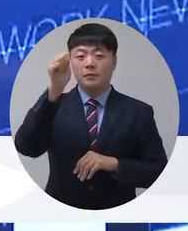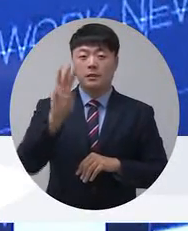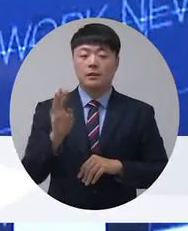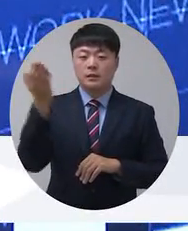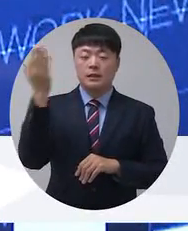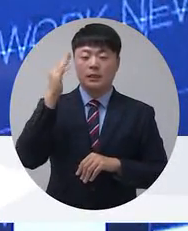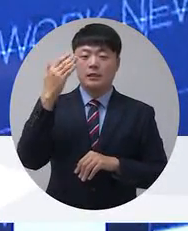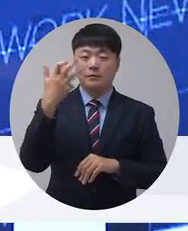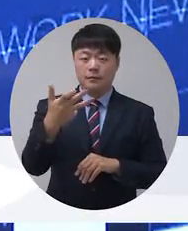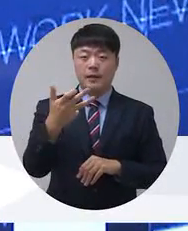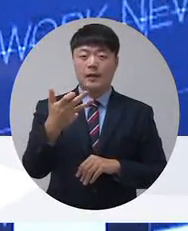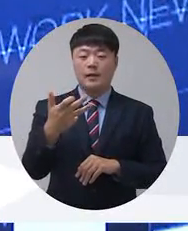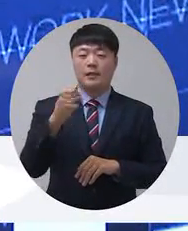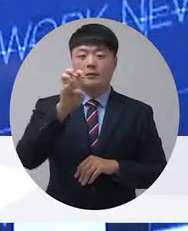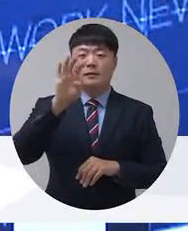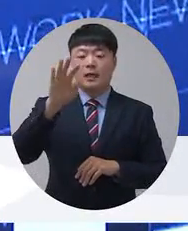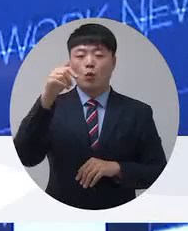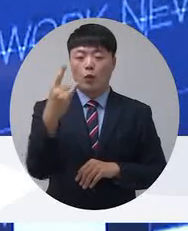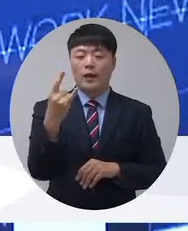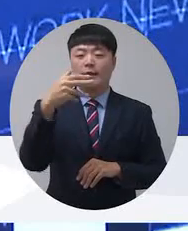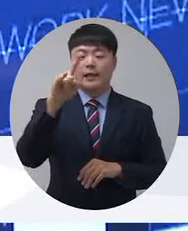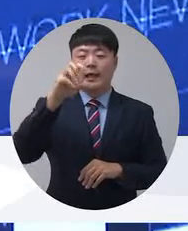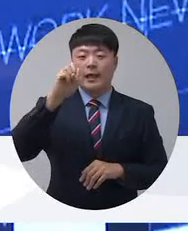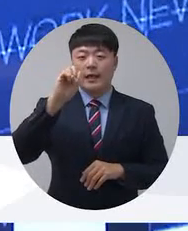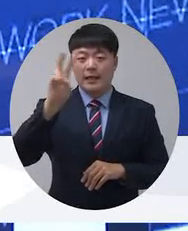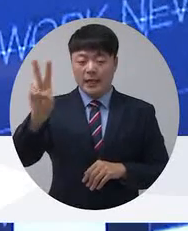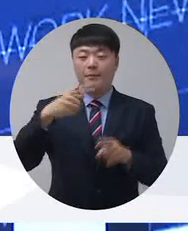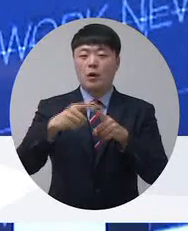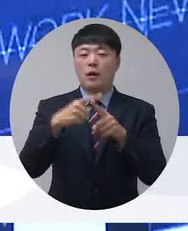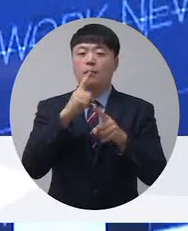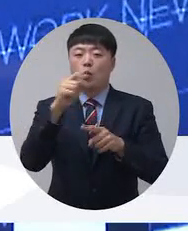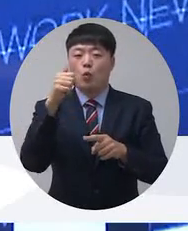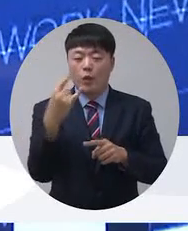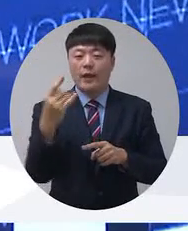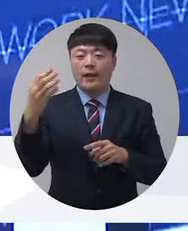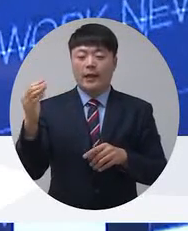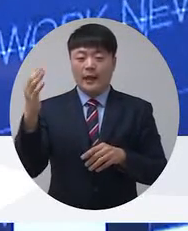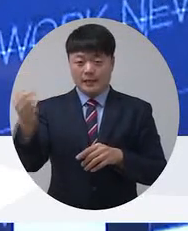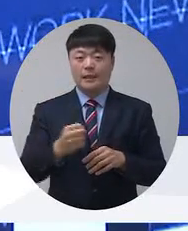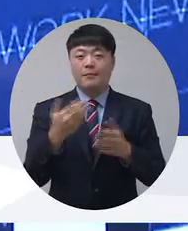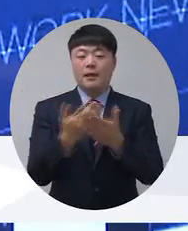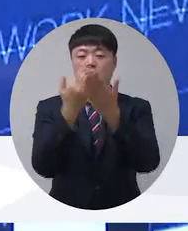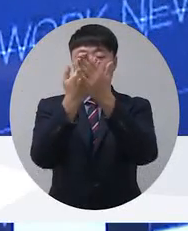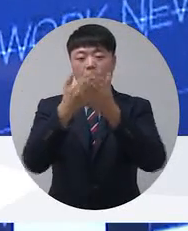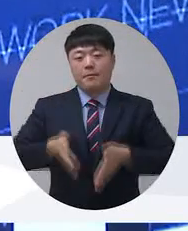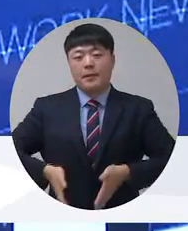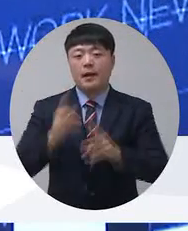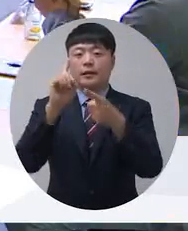합천군은 지난 18일 제34회 대야문화재 평가보고회를 개최하고 향후 발전 방향 등에 대해